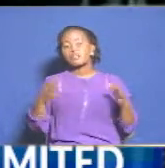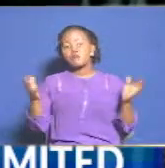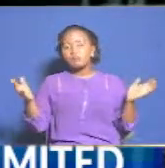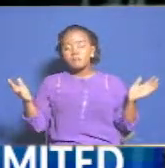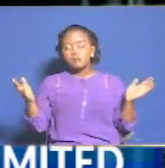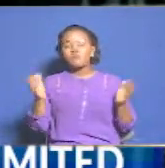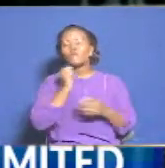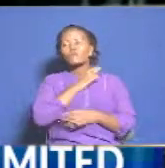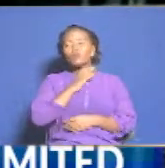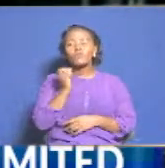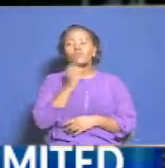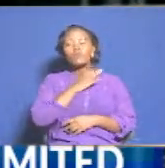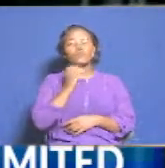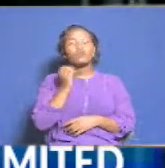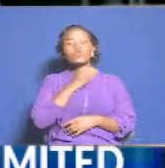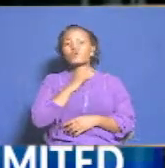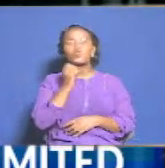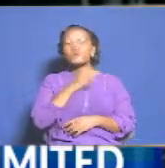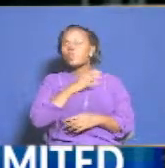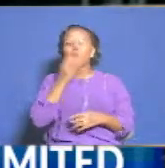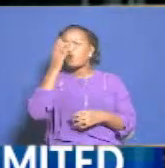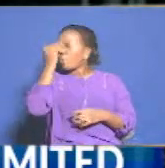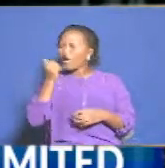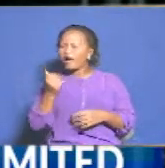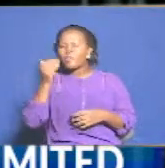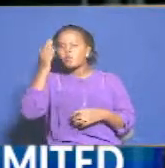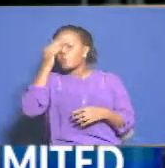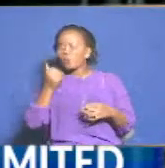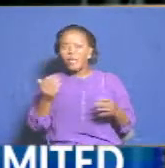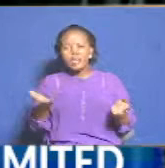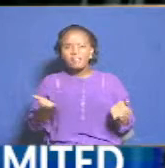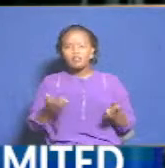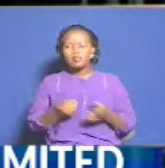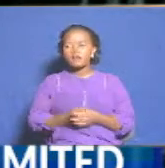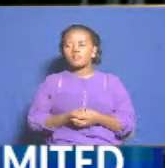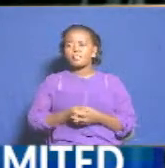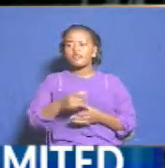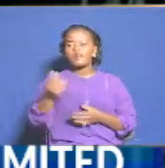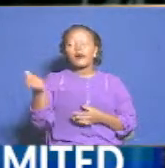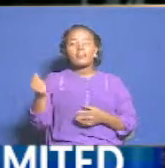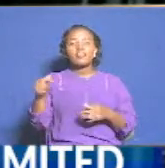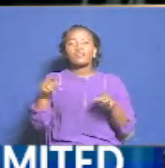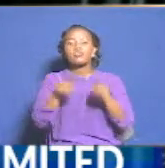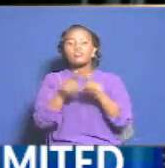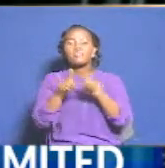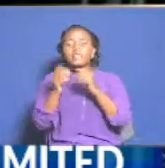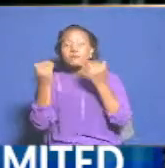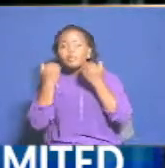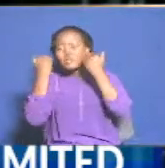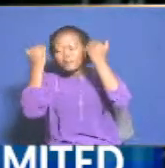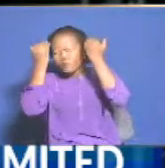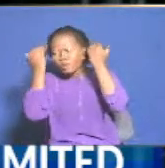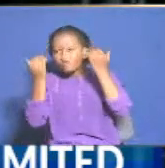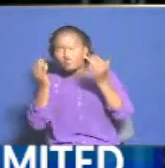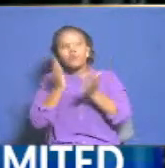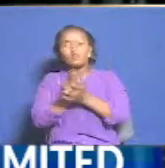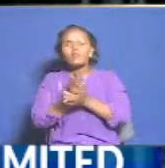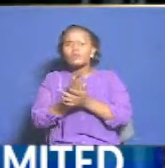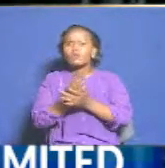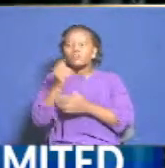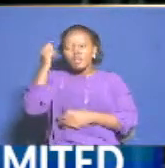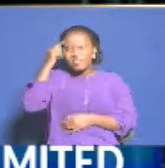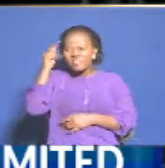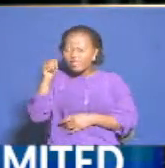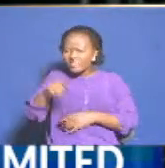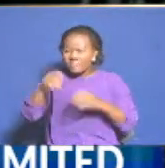wanalia kwa nini jeshi, hata mnaenda mpaka kotini kusema, kwani mnafikiria wanajeshi sio